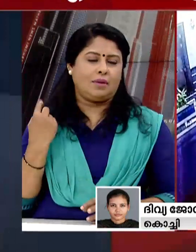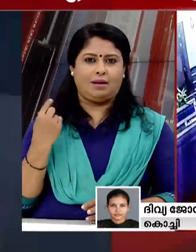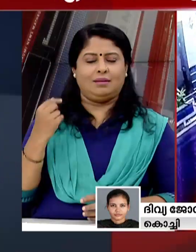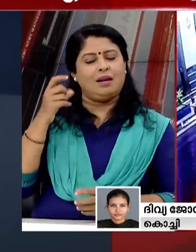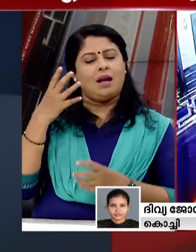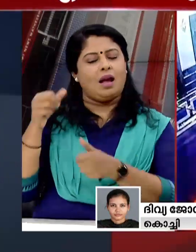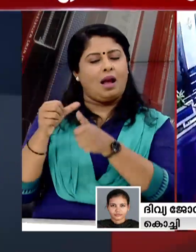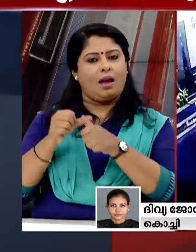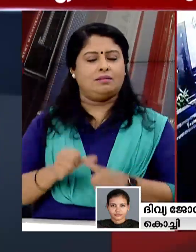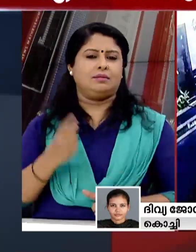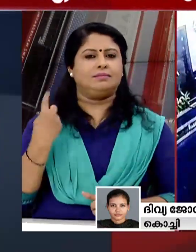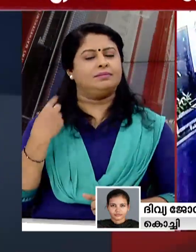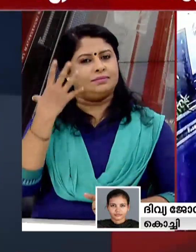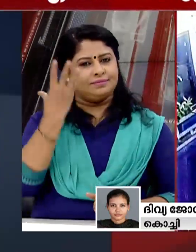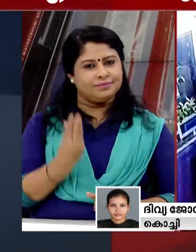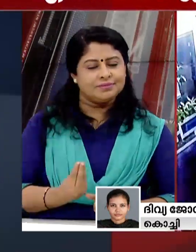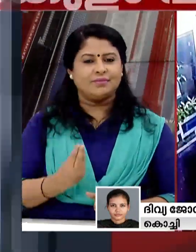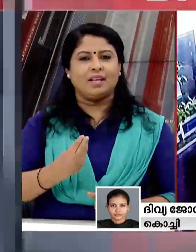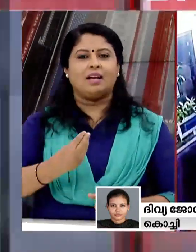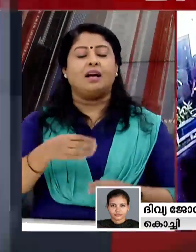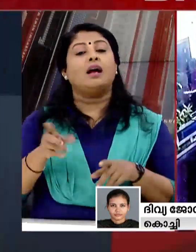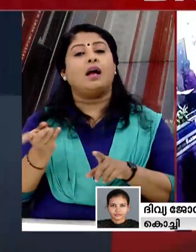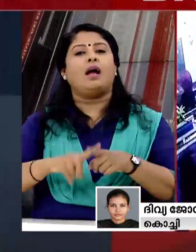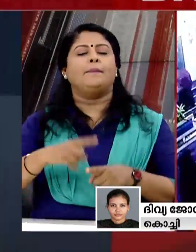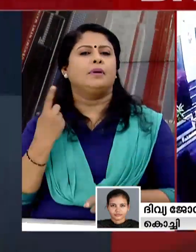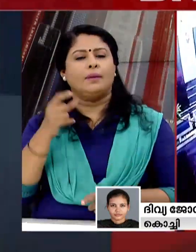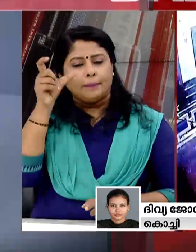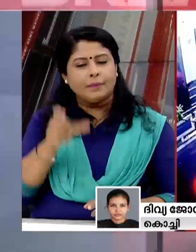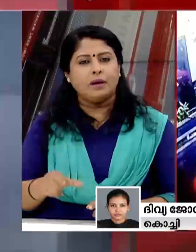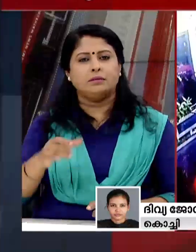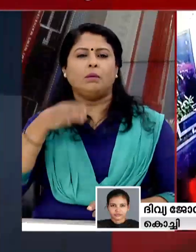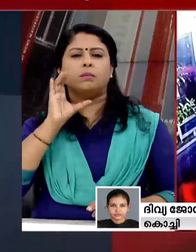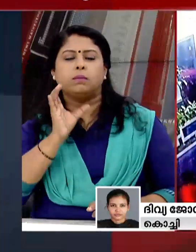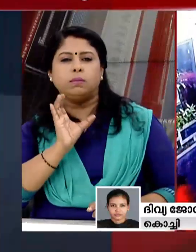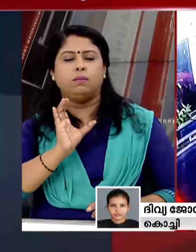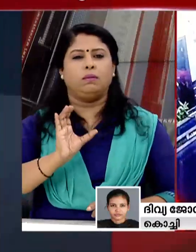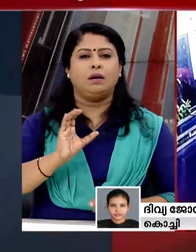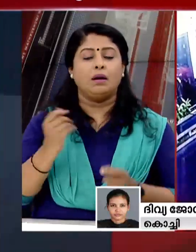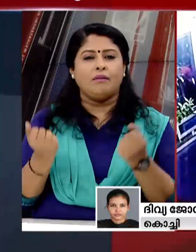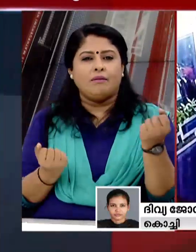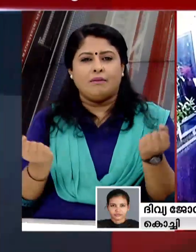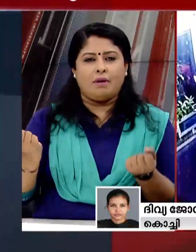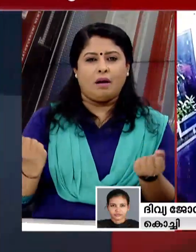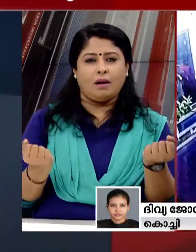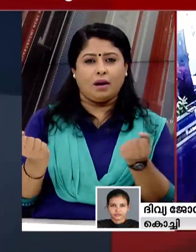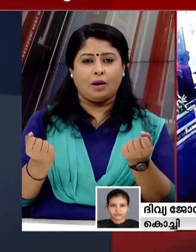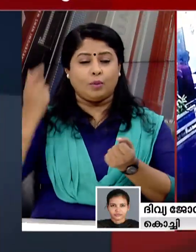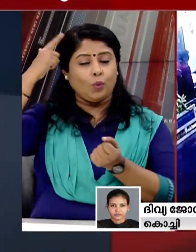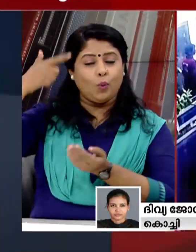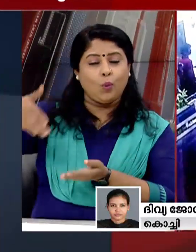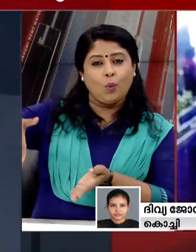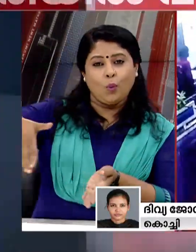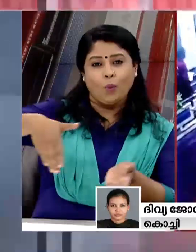വൈകിട്ടോടെയായിരുന്നു ഈ സംഭവം നടക്കുന്നത്. ഇയാൾ മദ്യലഹരിയിലായിരുന്നു. വാഹനം പുറകിൽ നിന്നെടുത്ത് റോഡ്